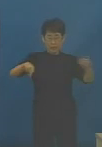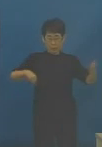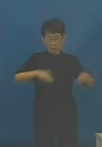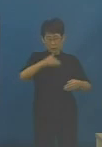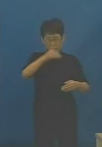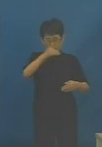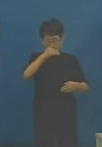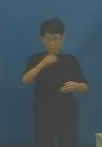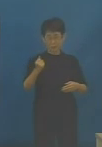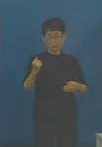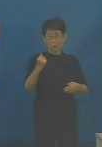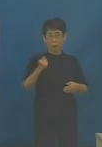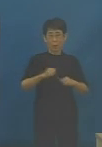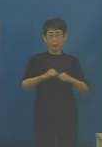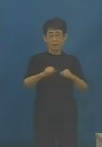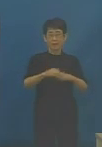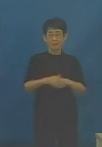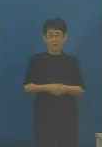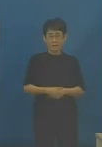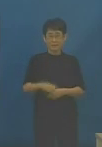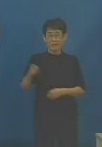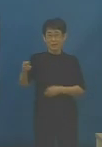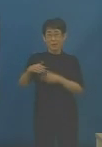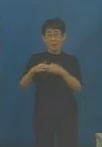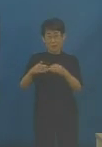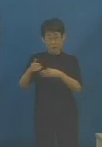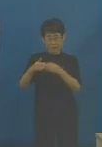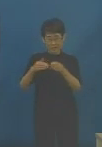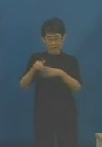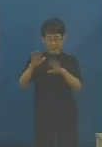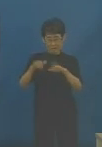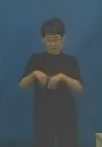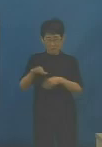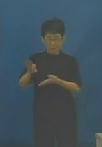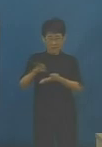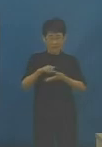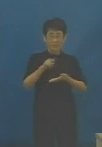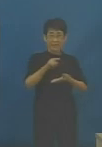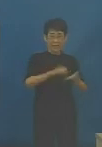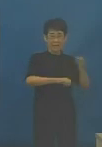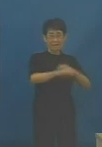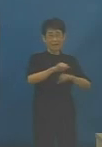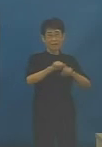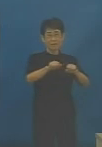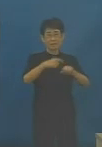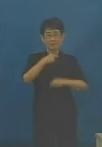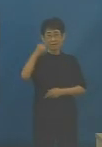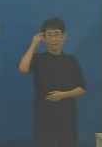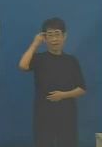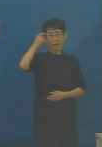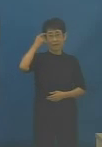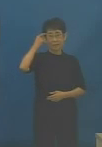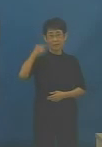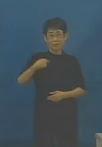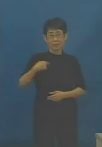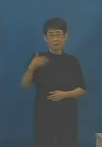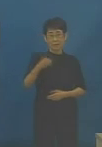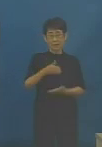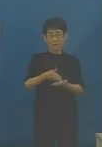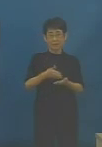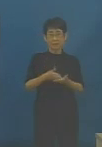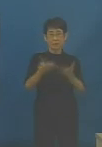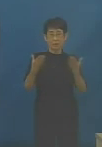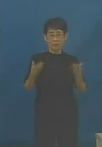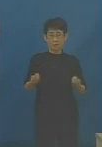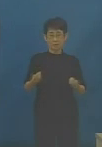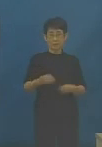ますが、こういう経験を生かしながら展開をしてまいりたいと考えております。私の方からは以上です